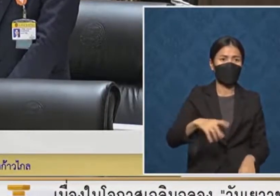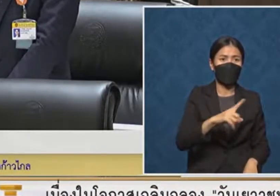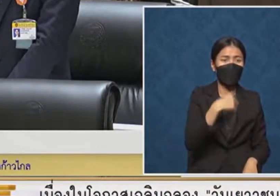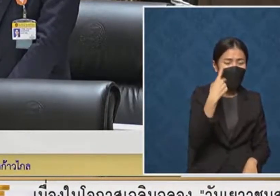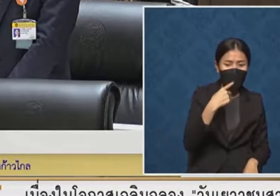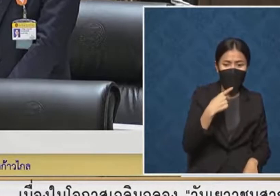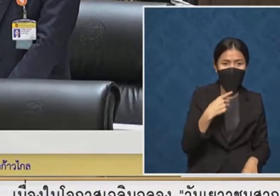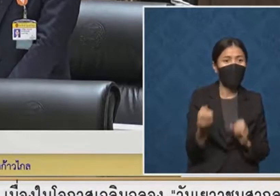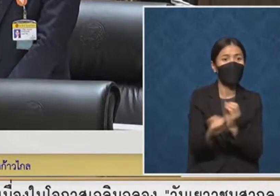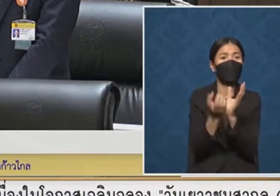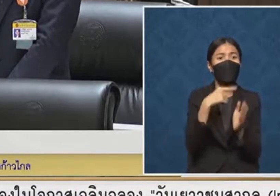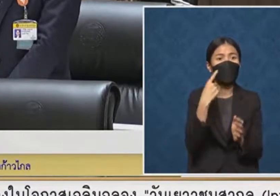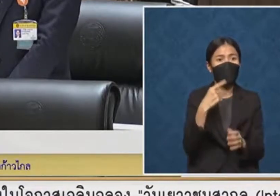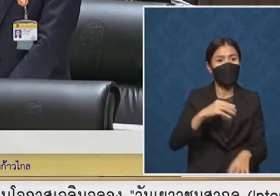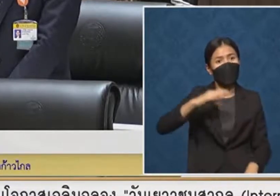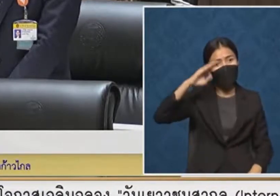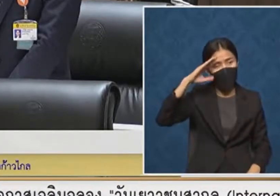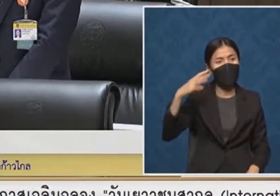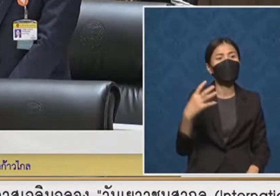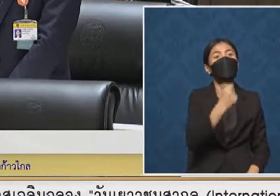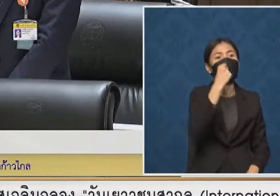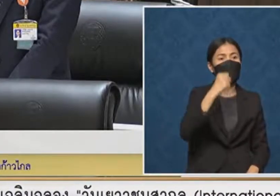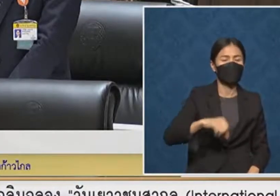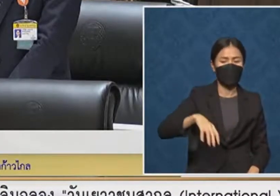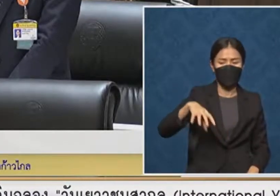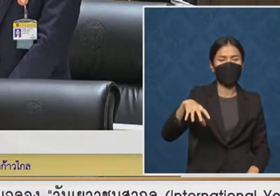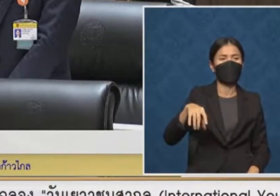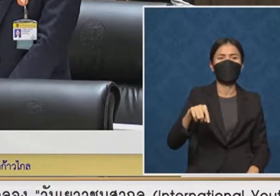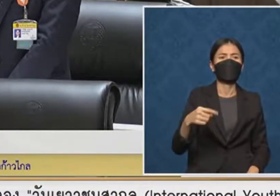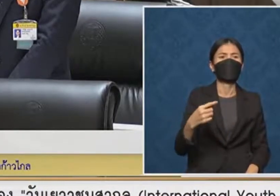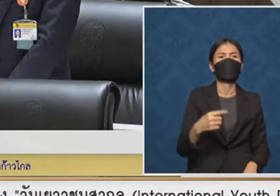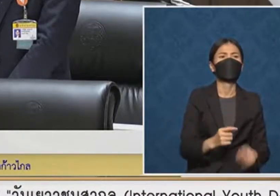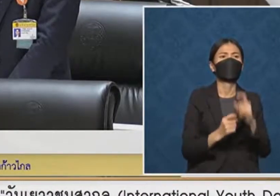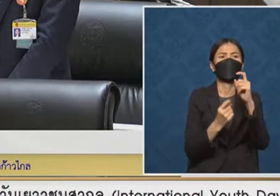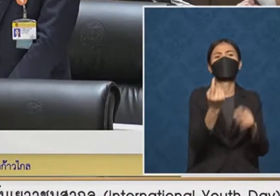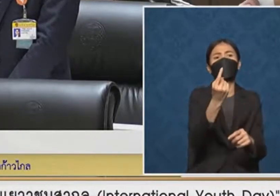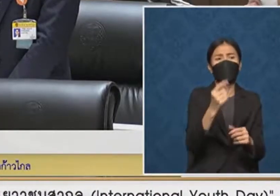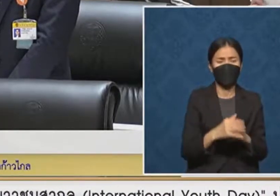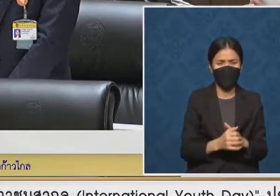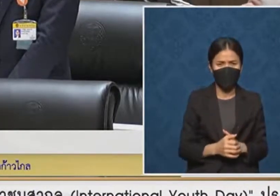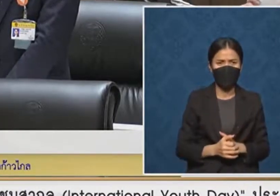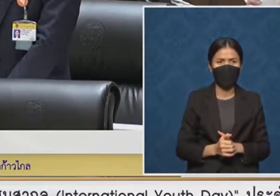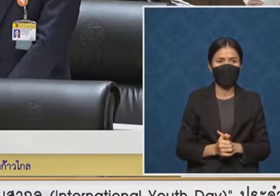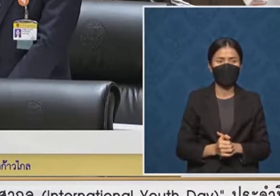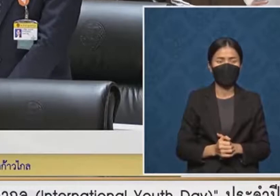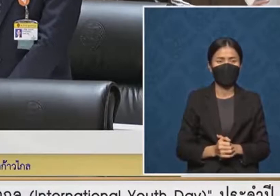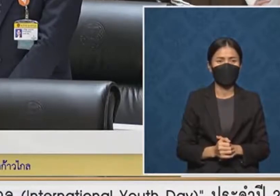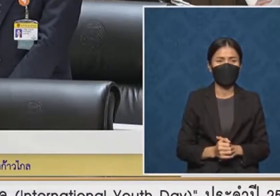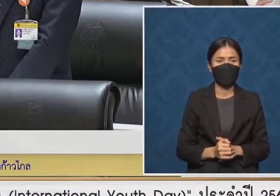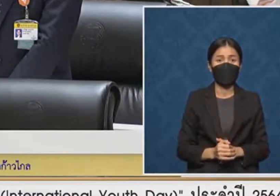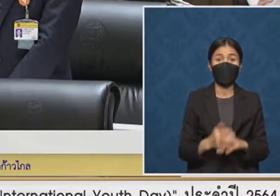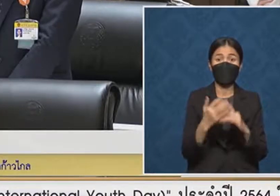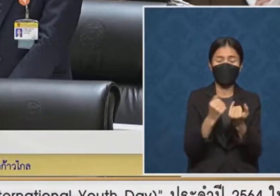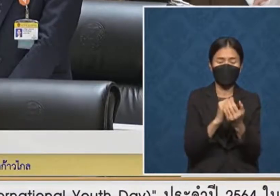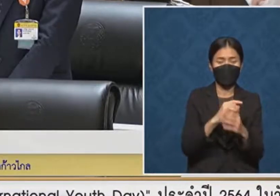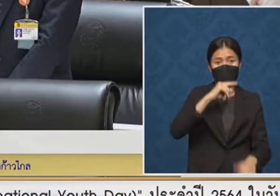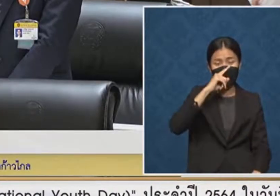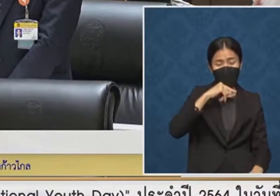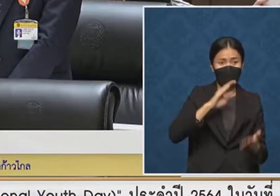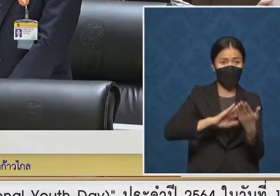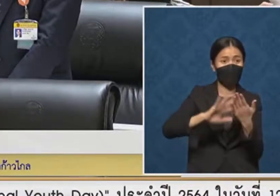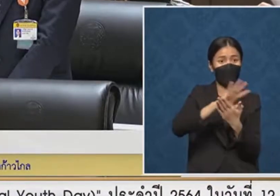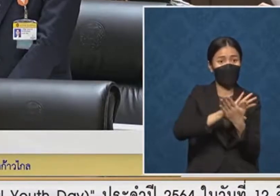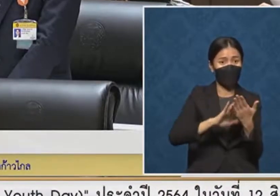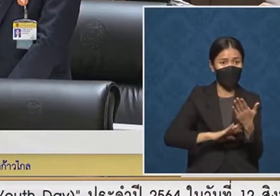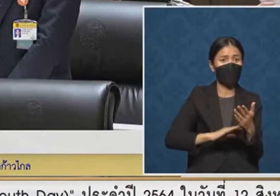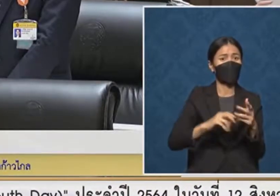ับซึตอนนี้คนทำรฐผาห workforce from homeครัน่าจะปลดภัยได้อยู่ภาระประเทศเราเยอะจๆ ลครั ต้องช่วยก